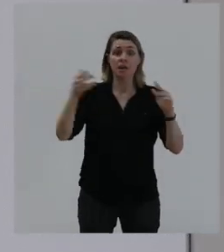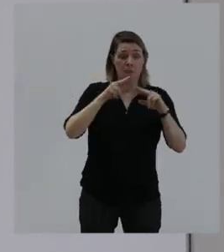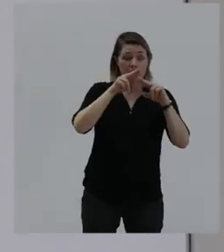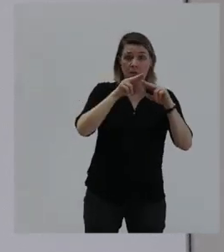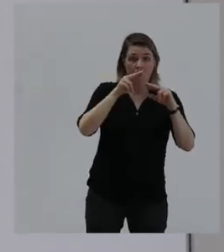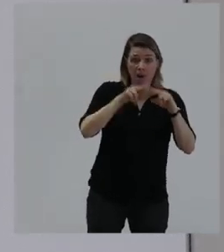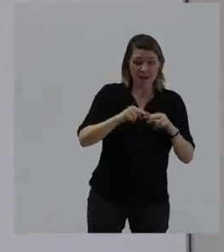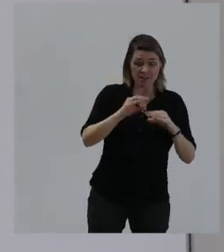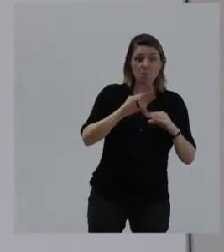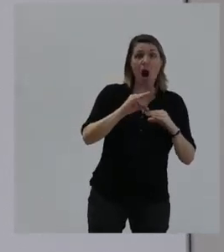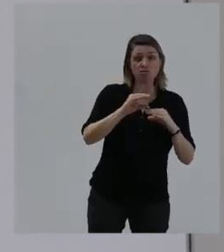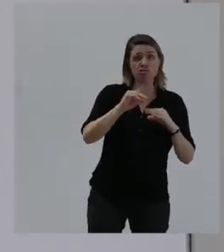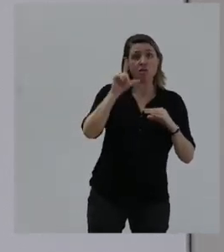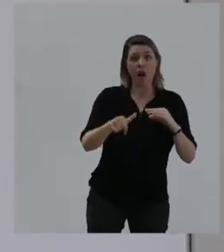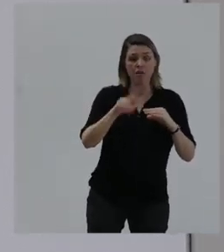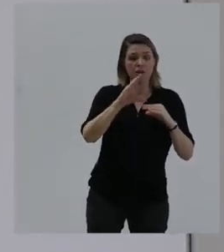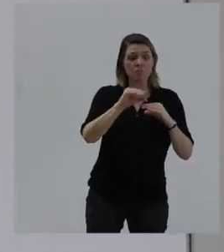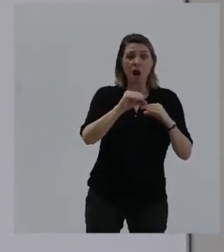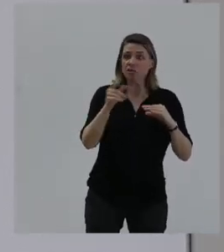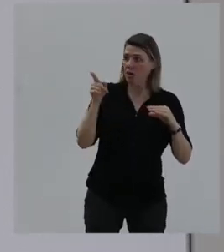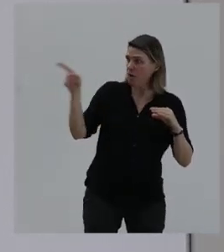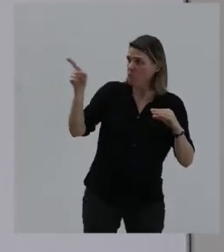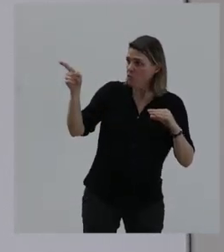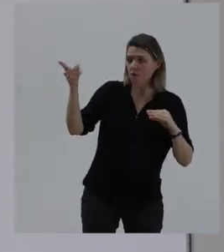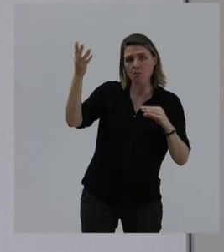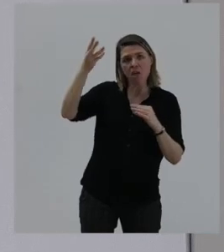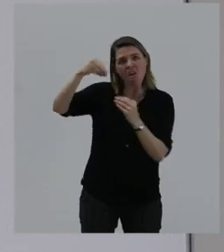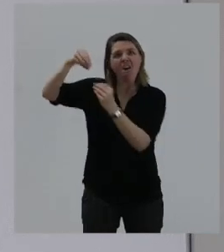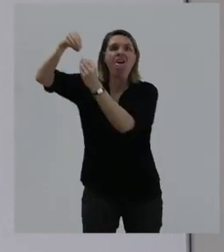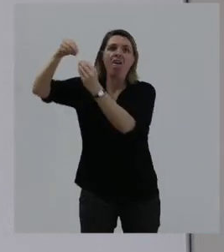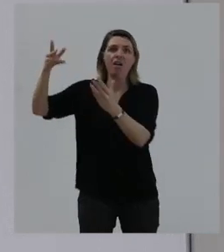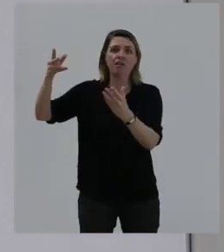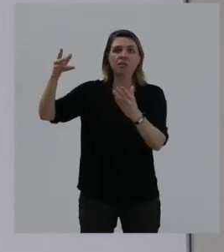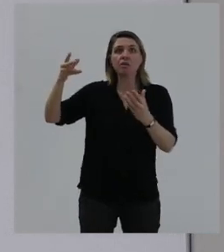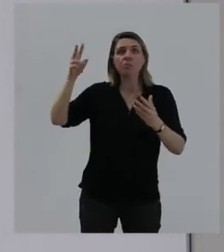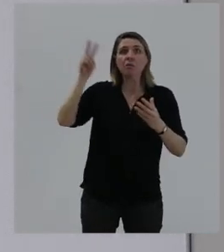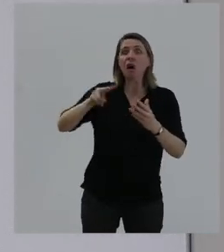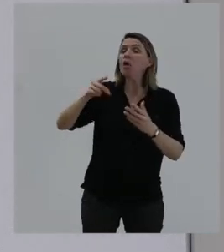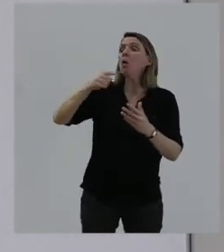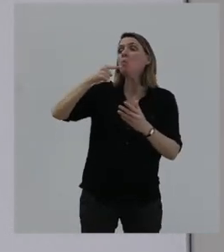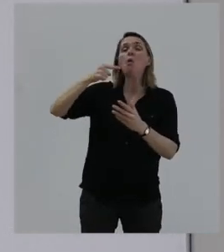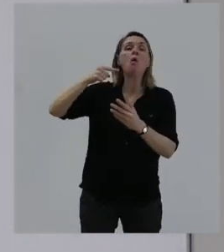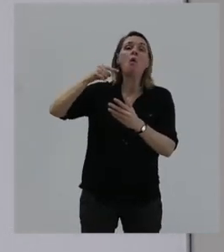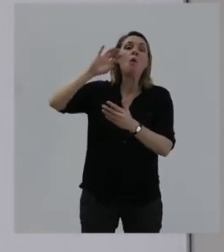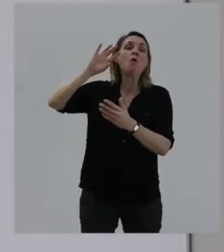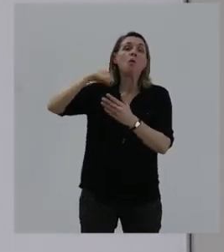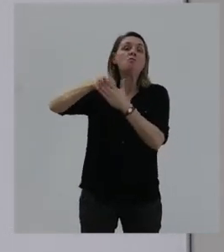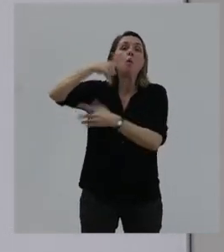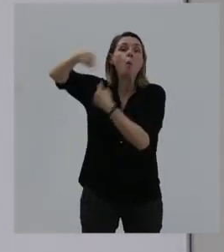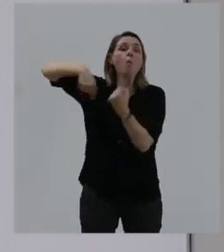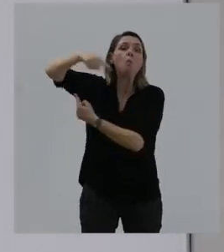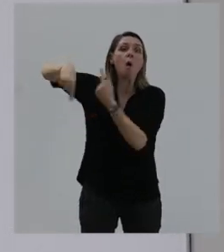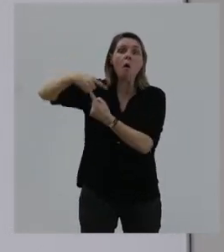de la marge. Et cette marge-là, vous en avez fait des excédents qui sont tombés dans le fond de roulement et qui donc n'ont pas